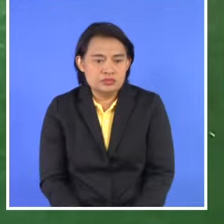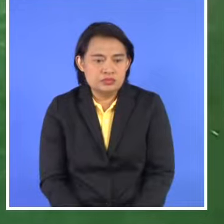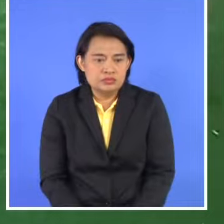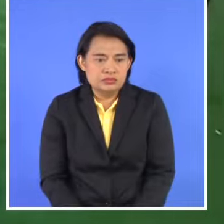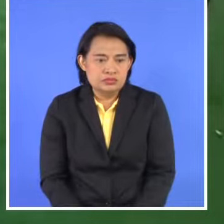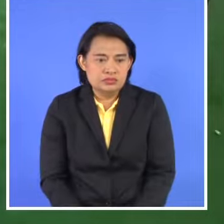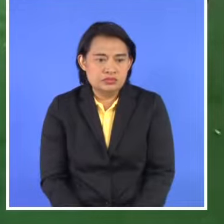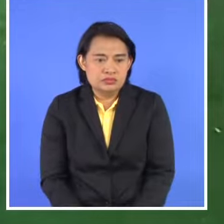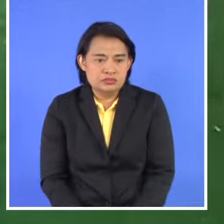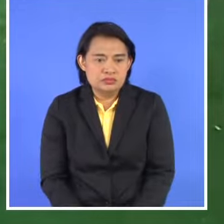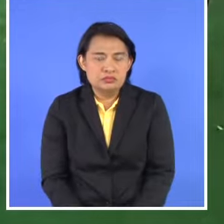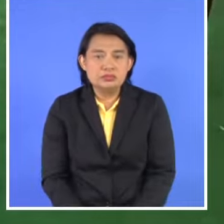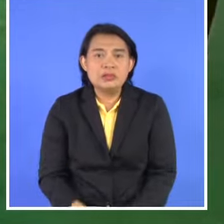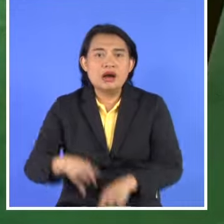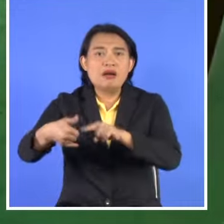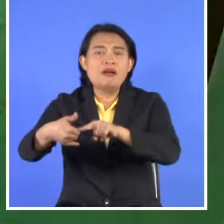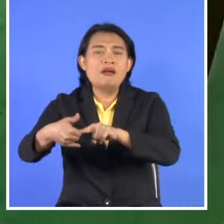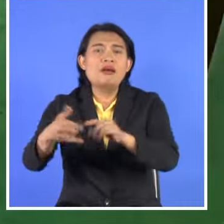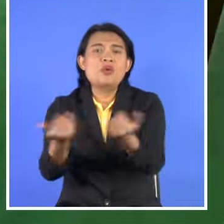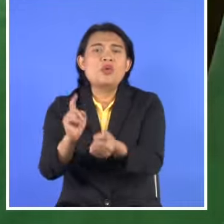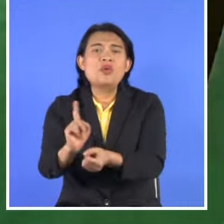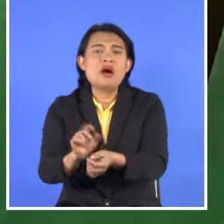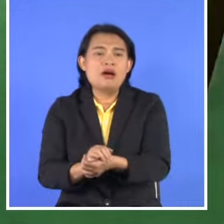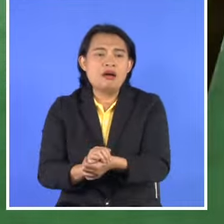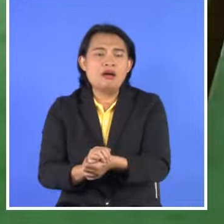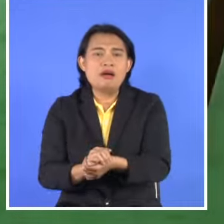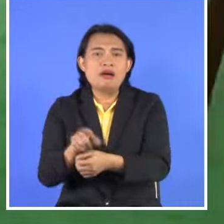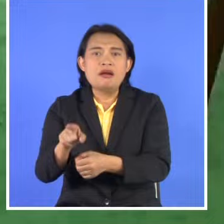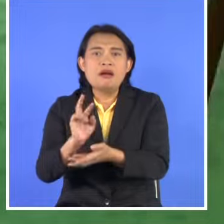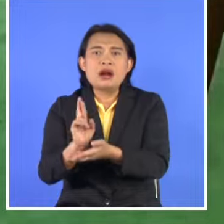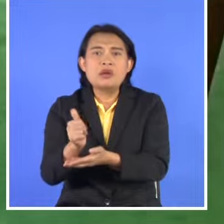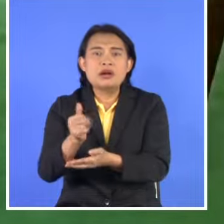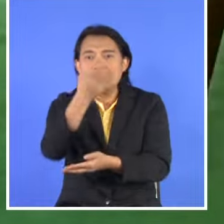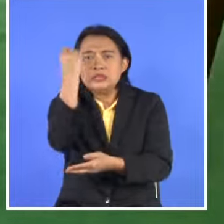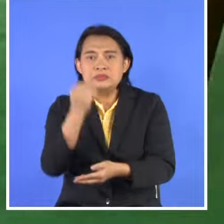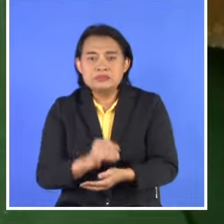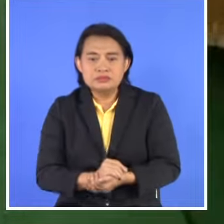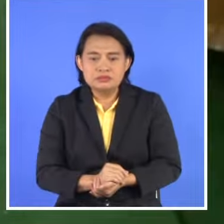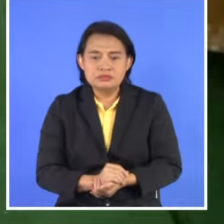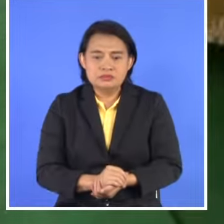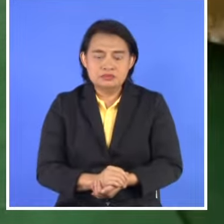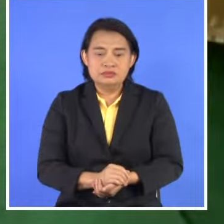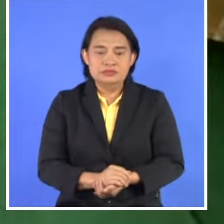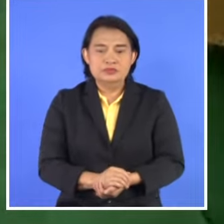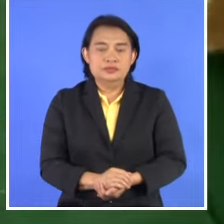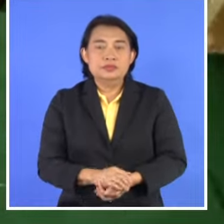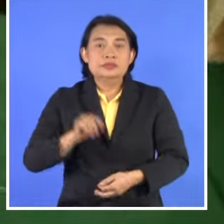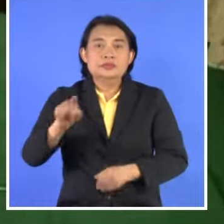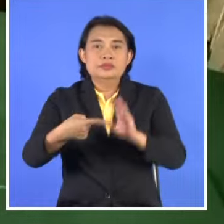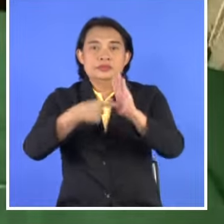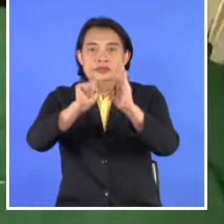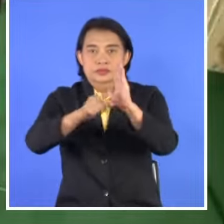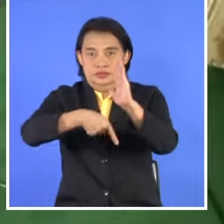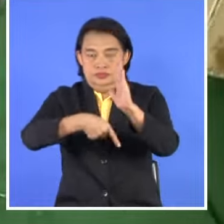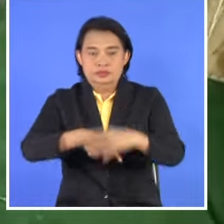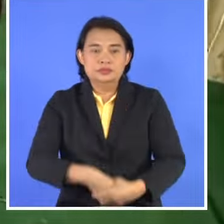ให้คลายกังวลเอาลูกเขยใช่ไหมฮะแหมสงสัยได้รางวัลใหญ่ลืมแม่ยายเลยนะครับอ่ะนี่ก็เป็นงานที่เกิดขึ้นอยู่ที่สุพรรณบุรีนะครับมา